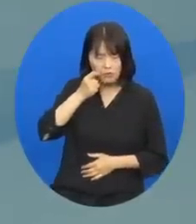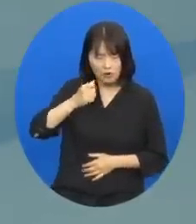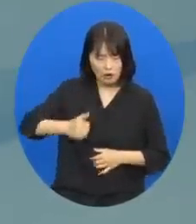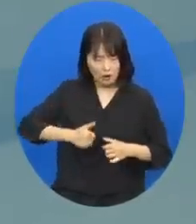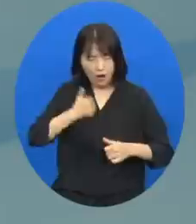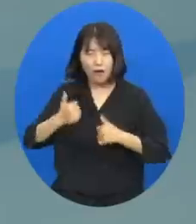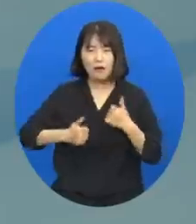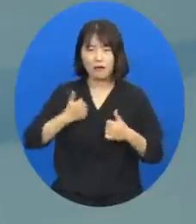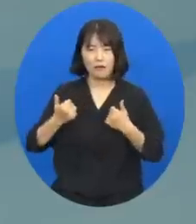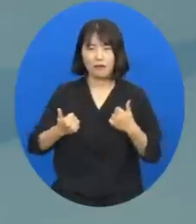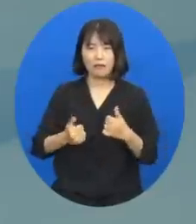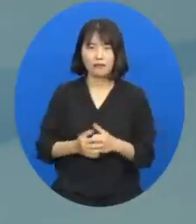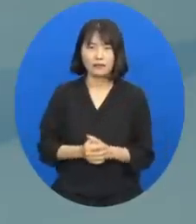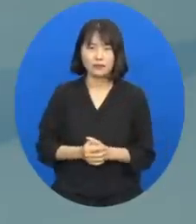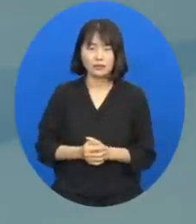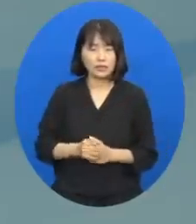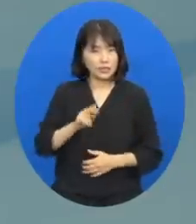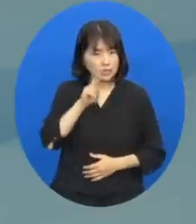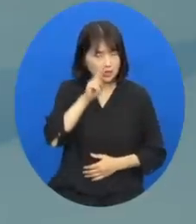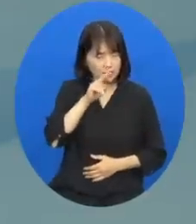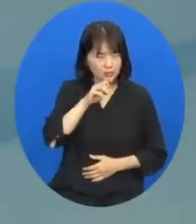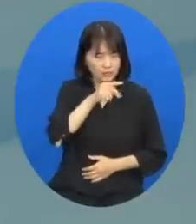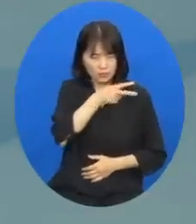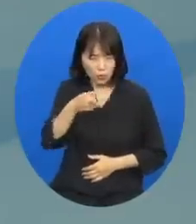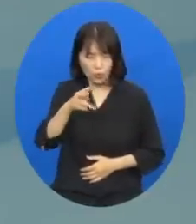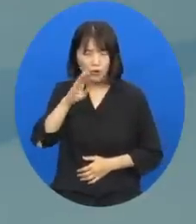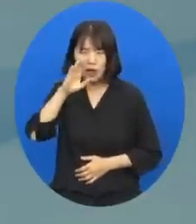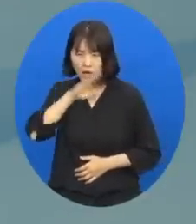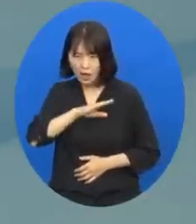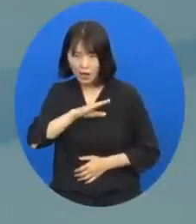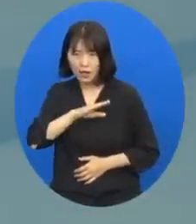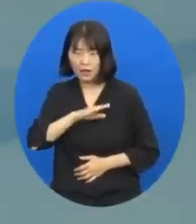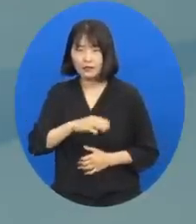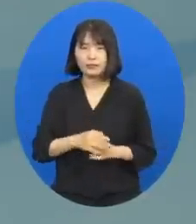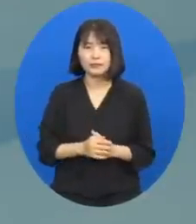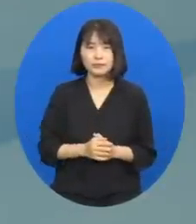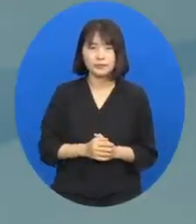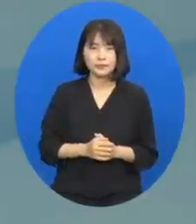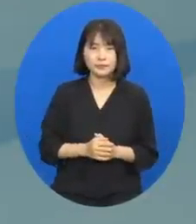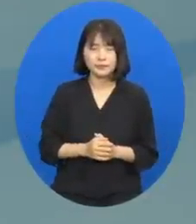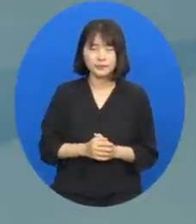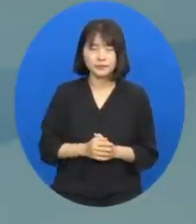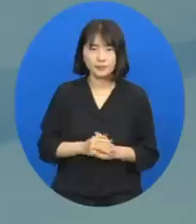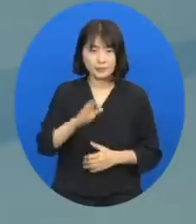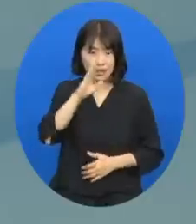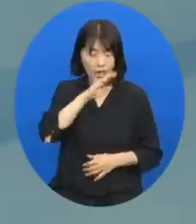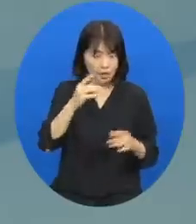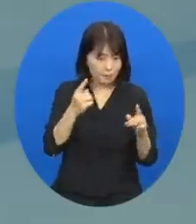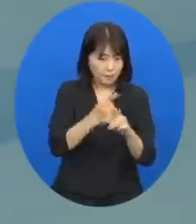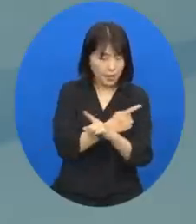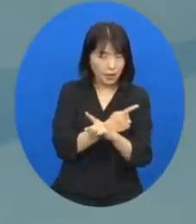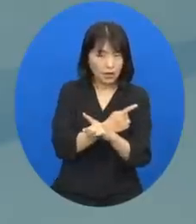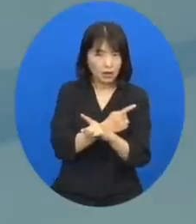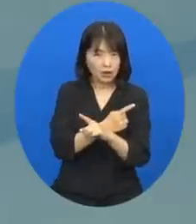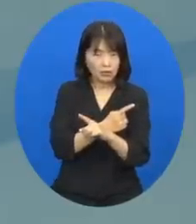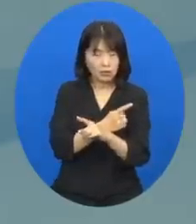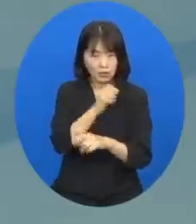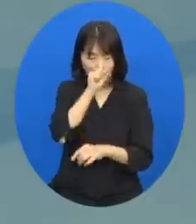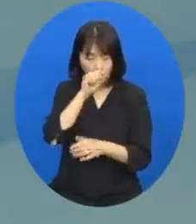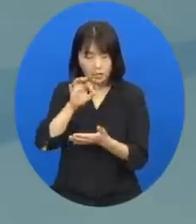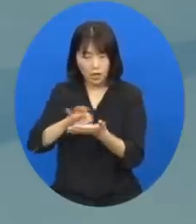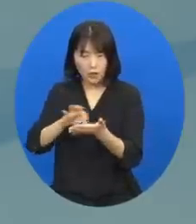치킨 악한 것인데 그 악을 선으로 설명할 방법이 하나 있습니다 모든 죄가 다 마찬가지 긴